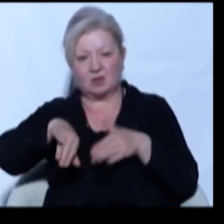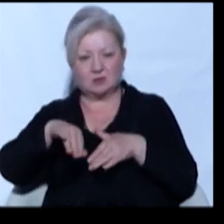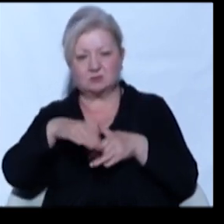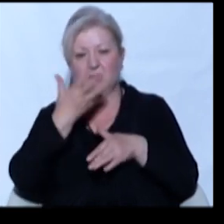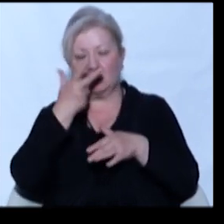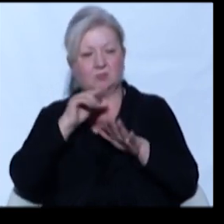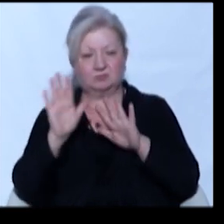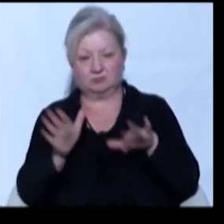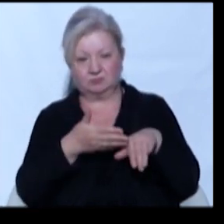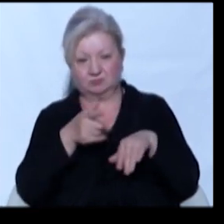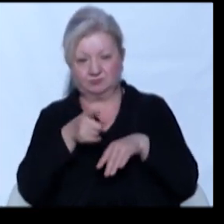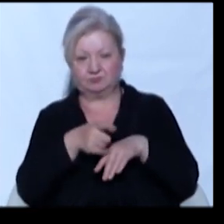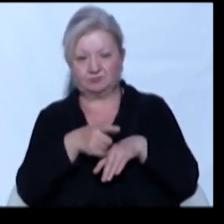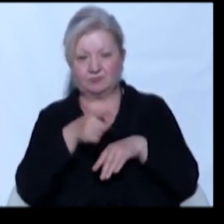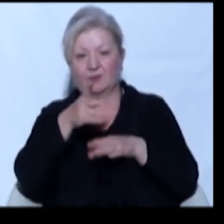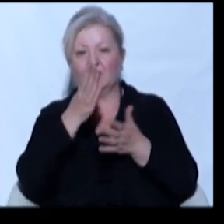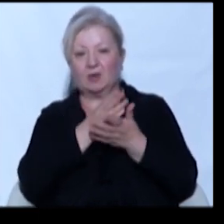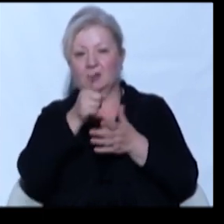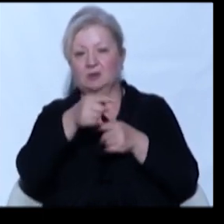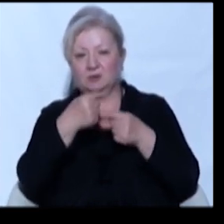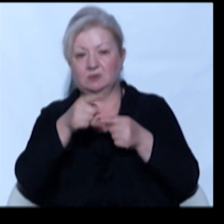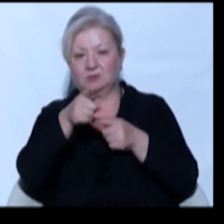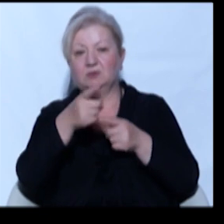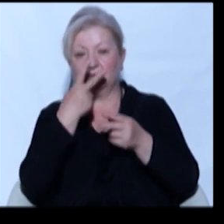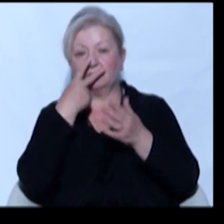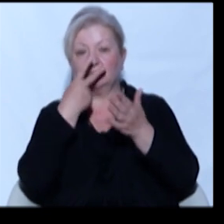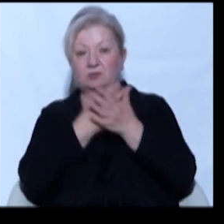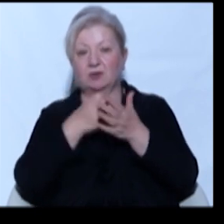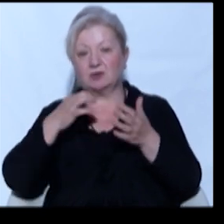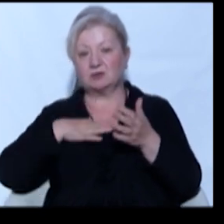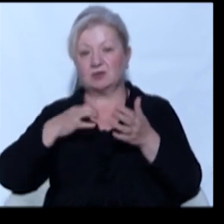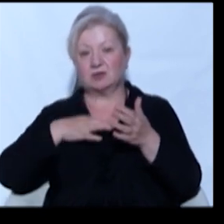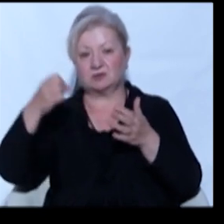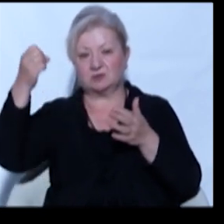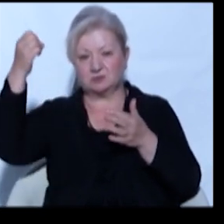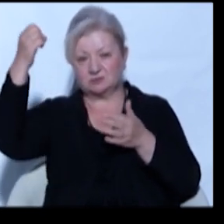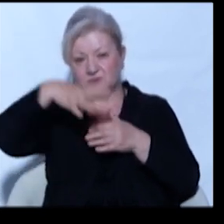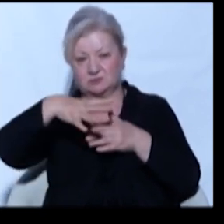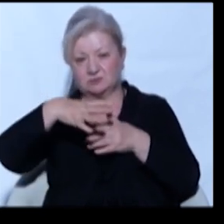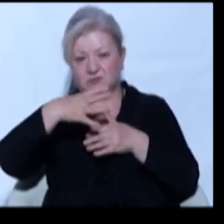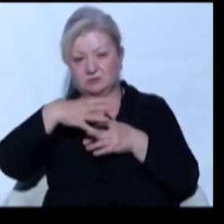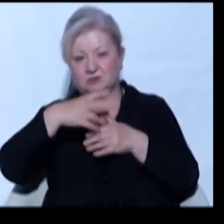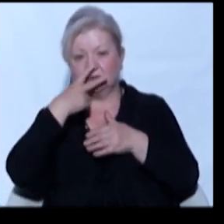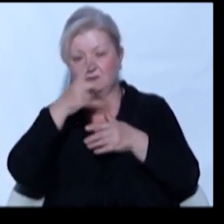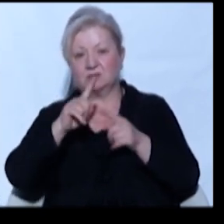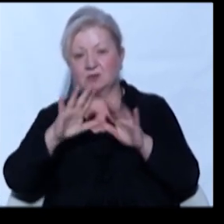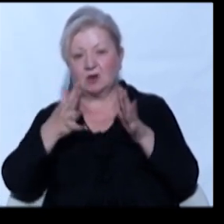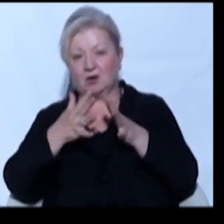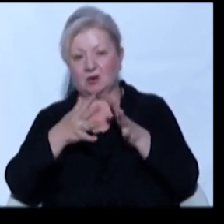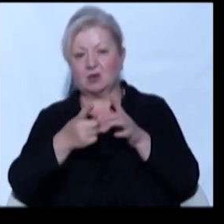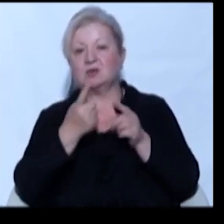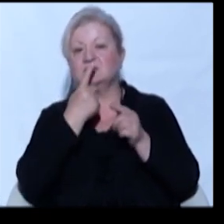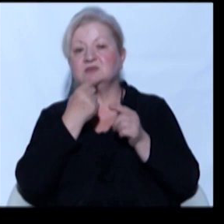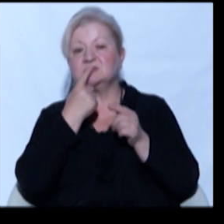ფერებს ჯერჯერობით თავი დავანებოთ. ეს არის მონოქრომატული ფერი და მოდით ახლა თეთრი სინათლე მივასხივოთ. აი რა მოხდა.